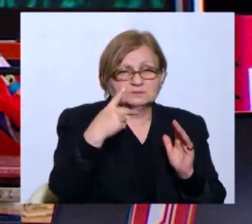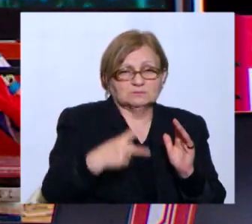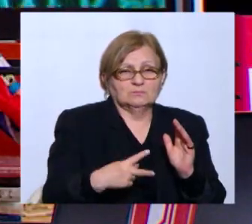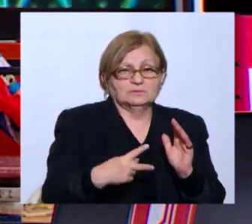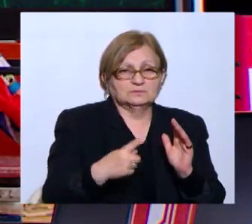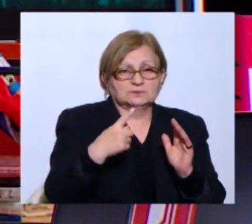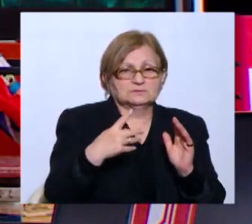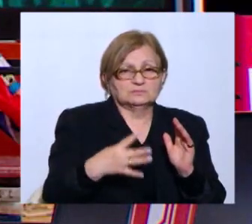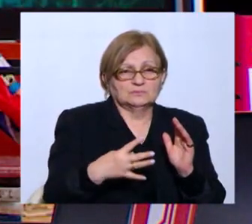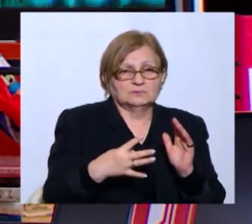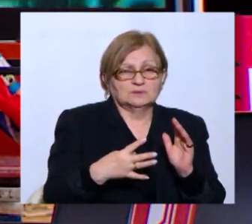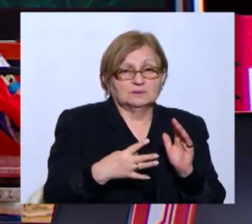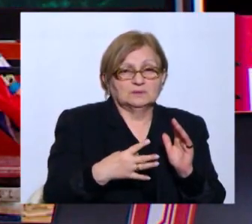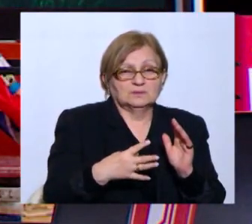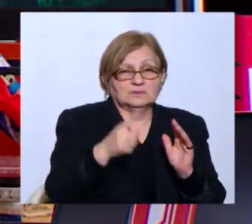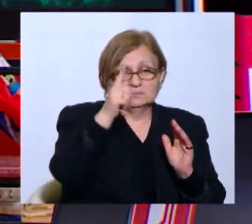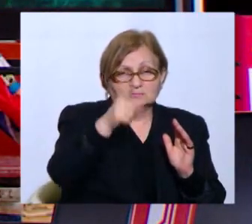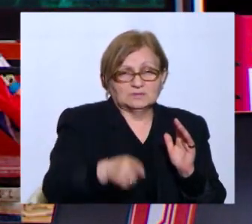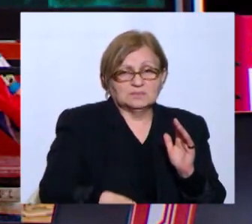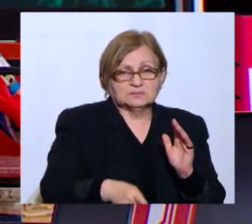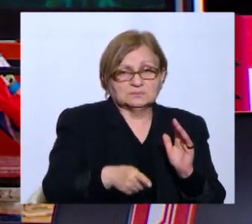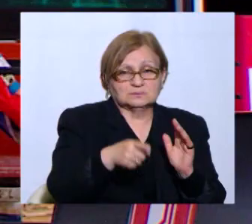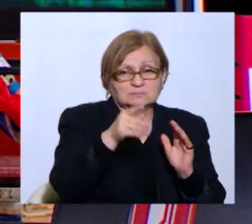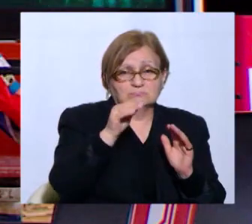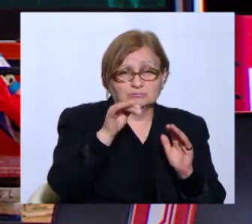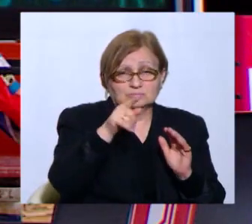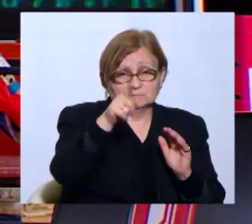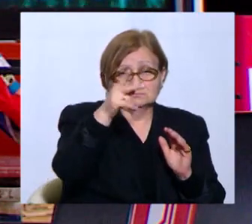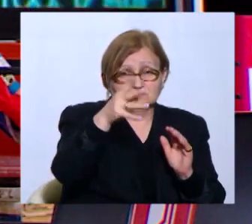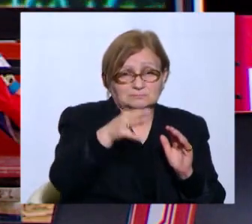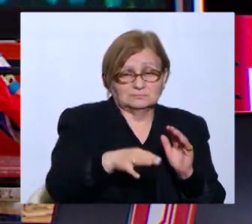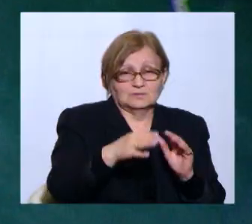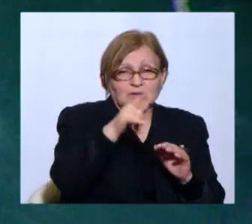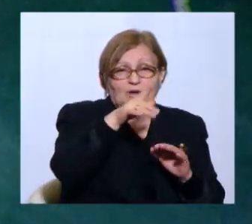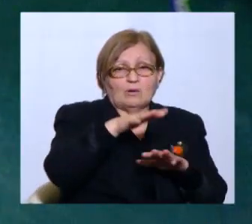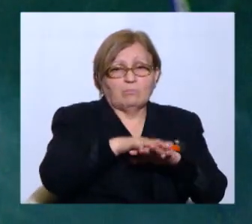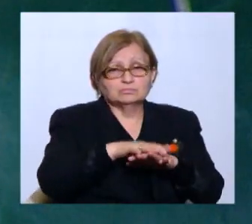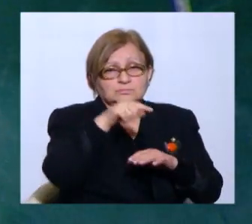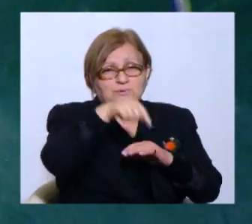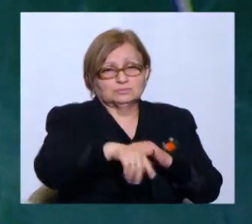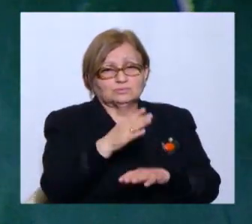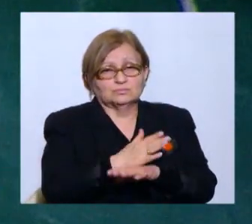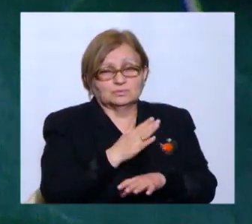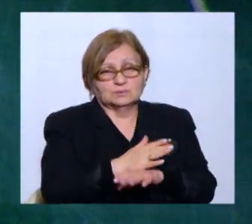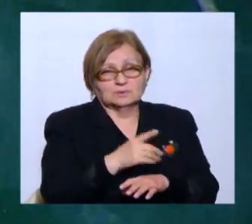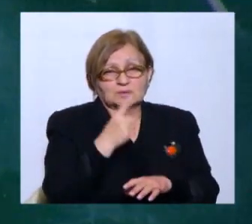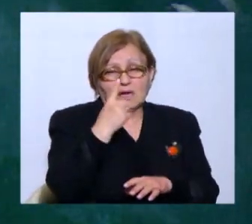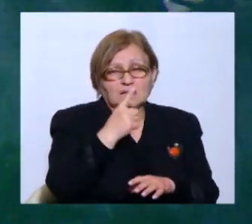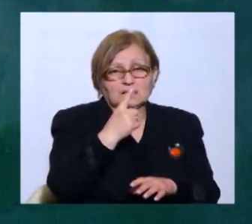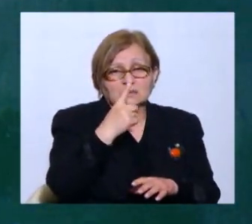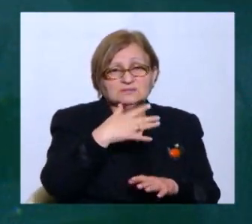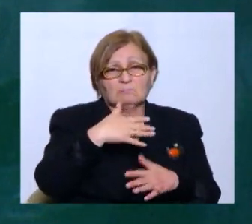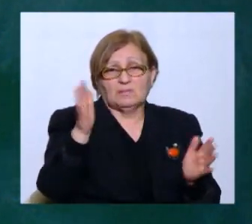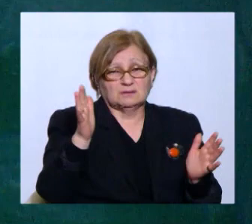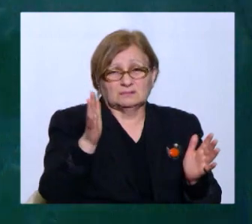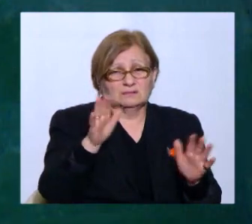ერთი მეოთხედი და აქ ერთი მერვედი. შესაბამისად, ეს ფუნქცია, როდესაც ჩვენ ფუძეში გვაქვს არა ერთზე მეტი რიცხვი,